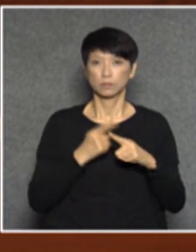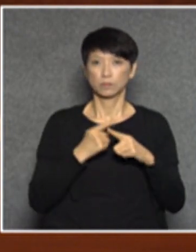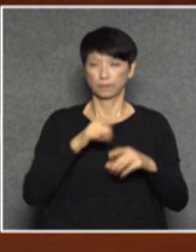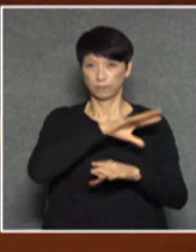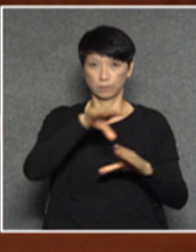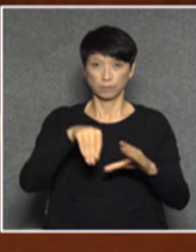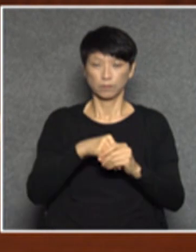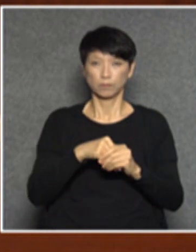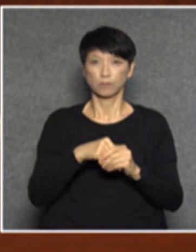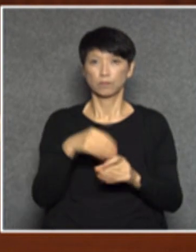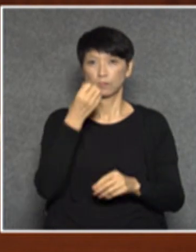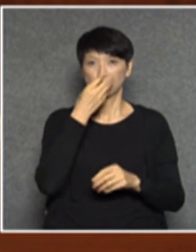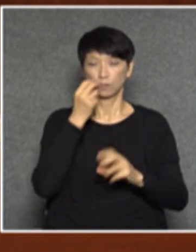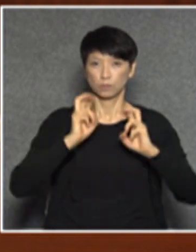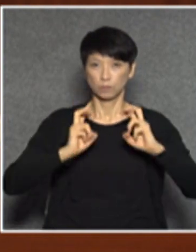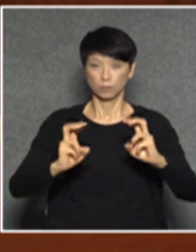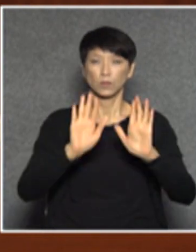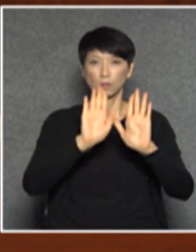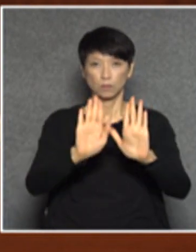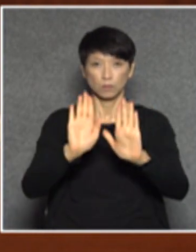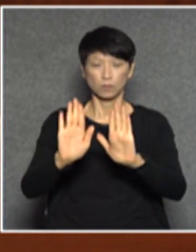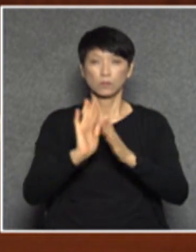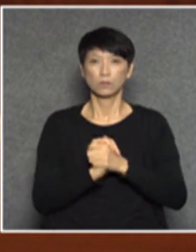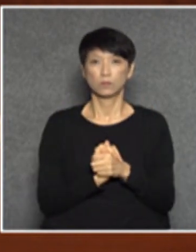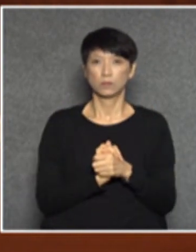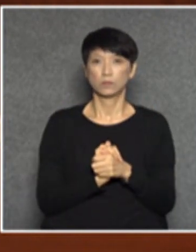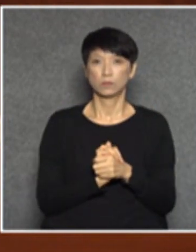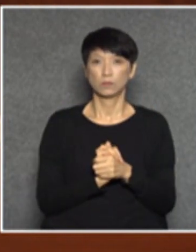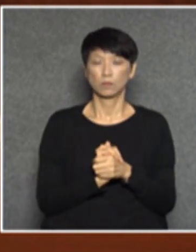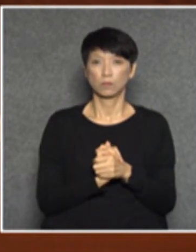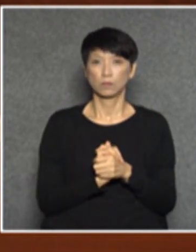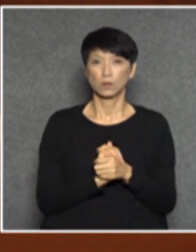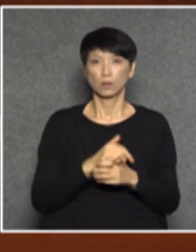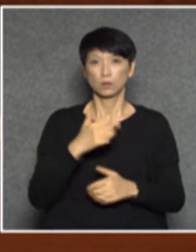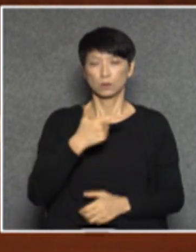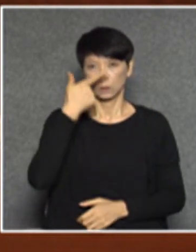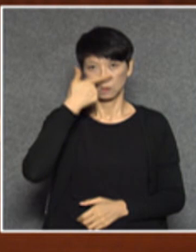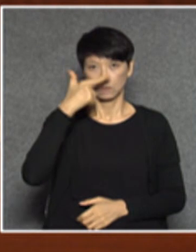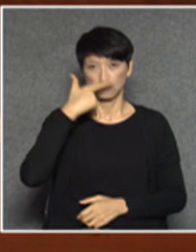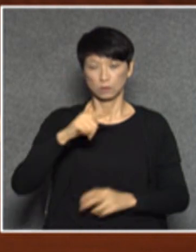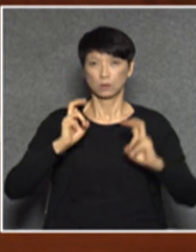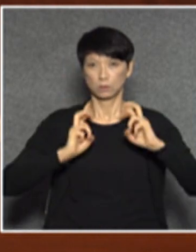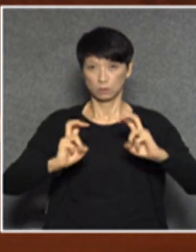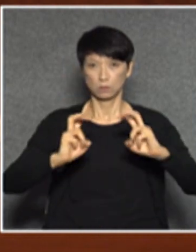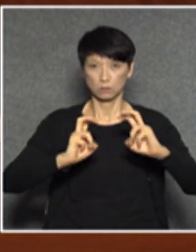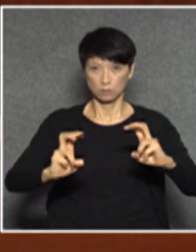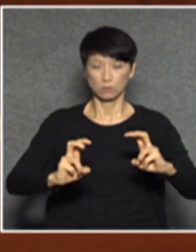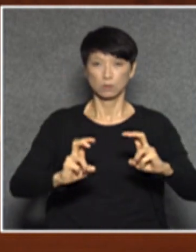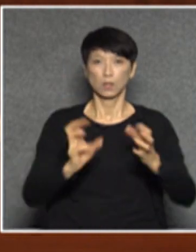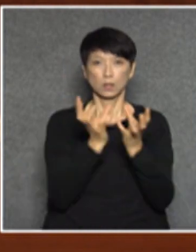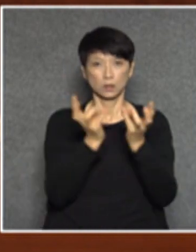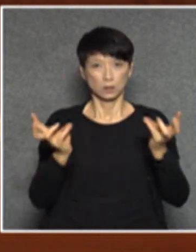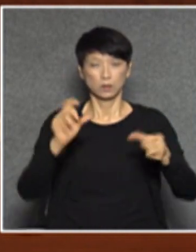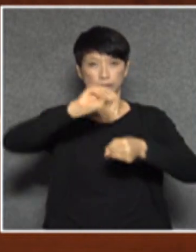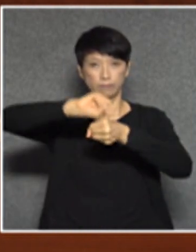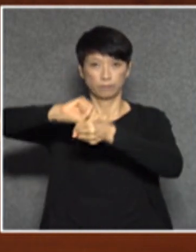港鐵的服務。下去呢，我們有很多新的鐵路工程要做，所以剛才梁志祥議員提的兩個問題，一